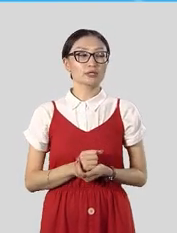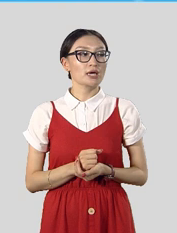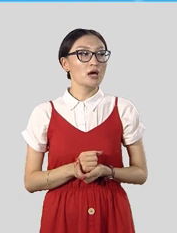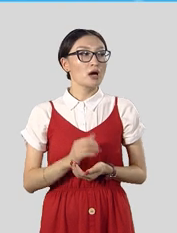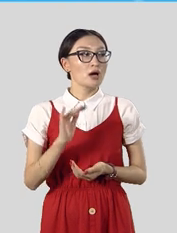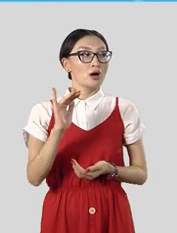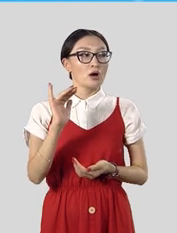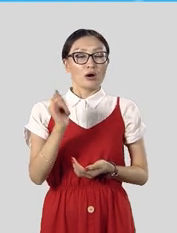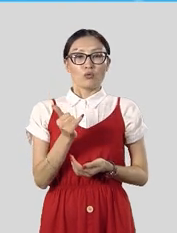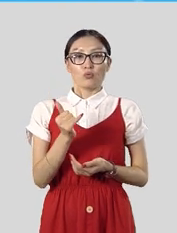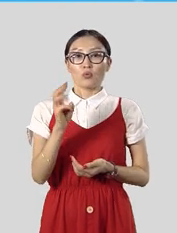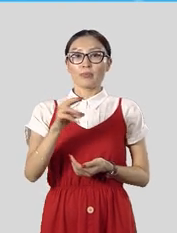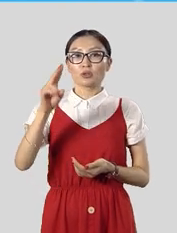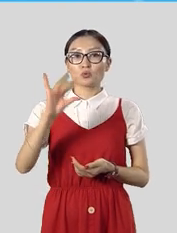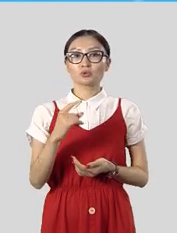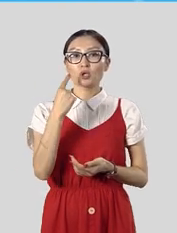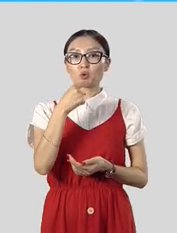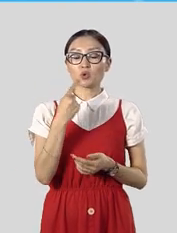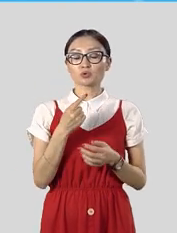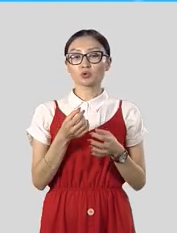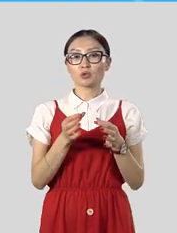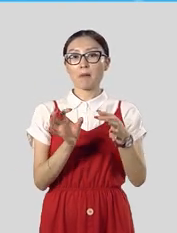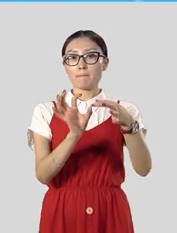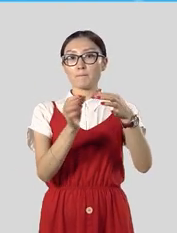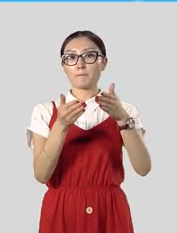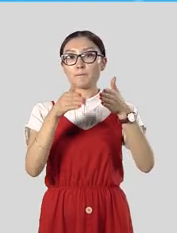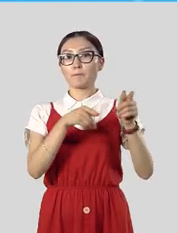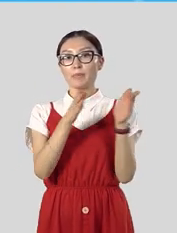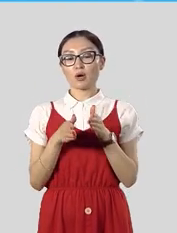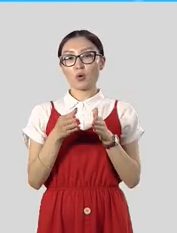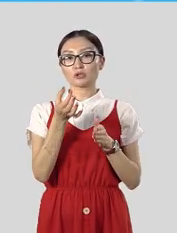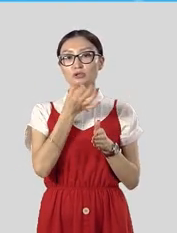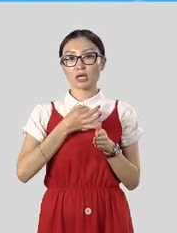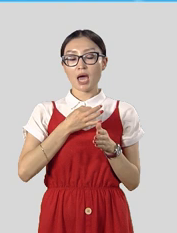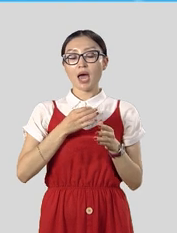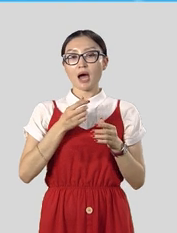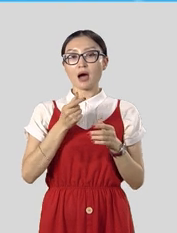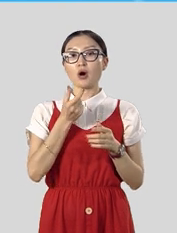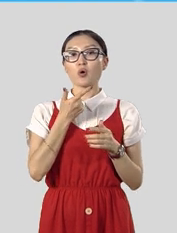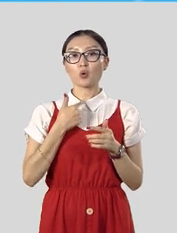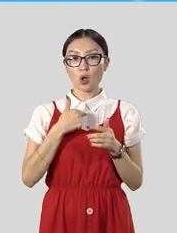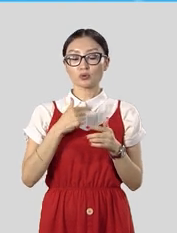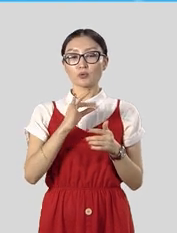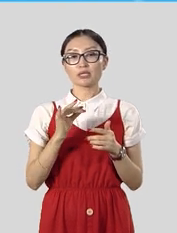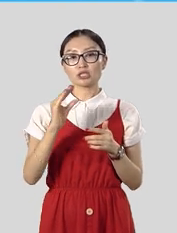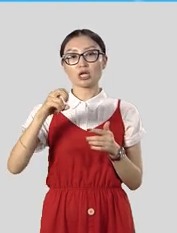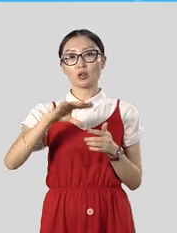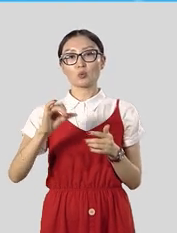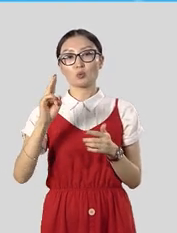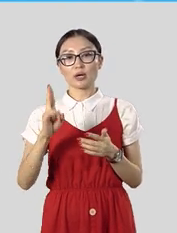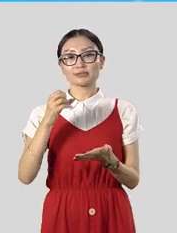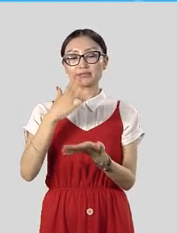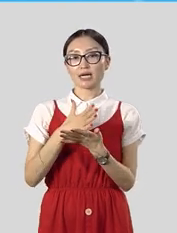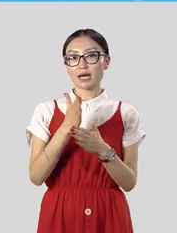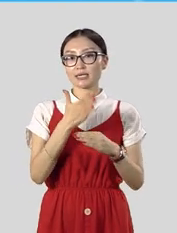У сифоидной медузы рот переходит в глотку, а глотка – в желудок, расположенный в центральной части